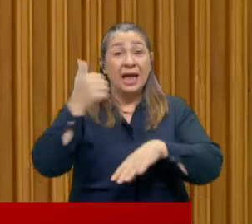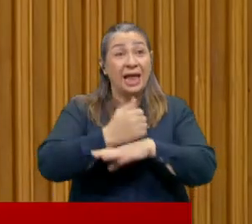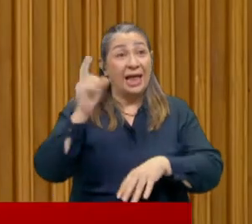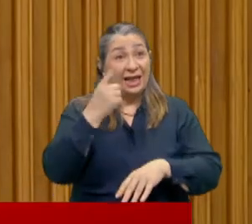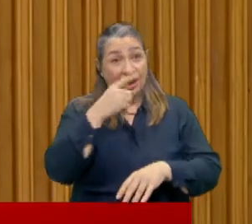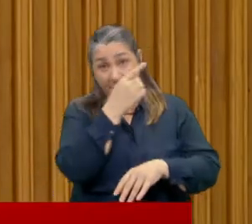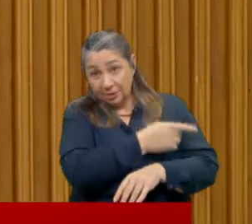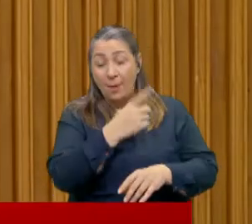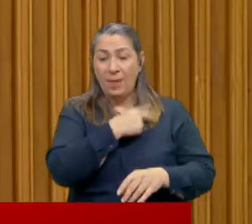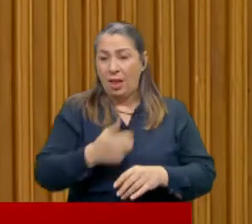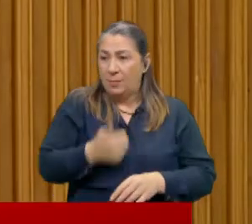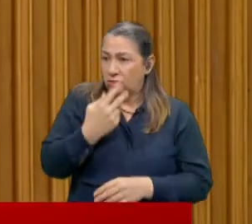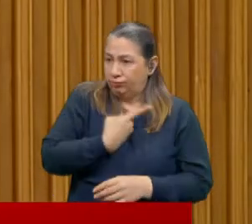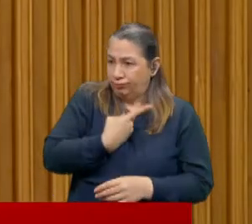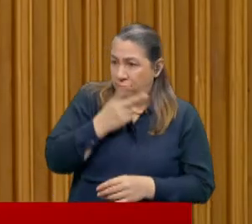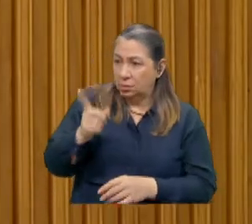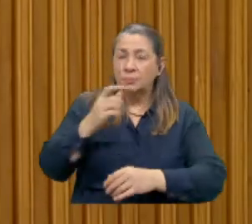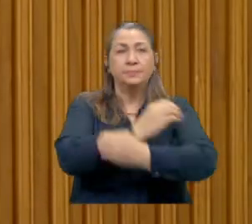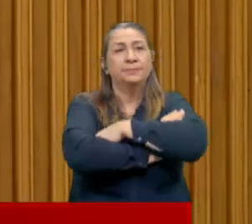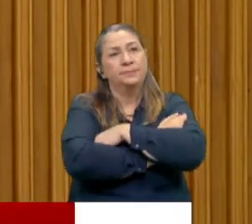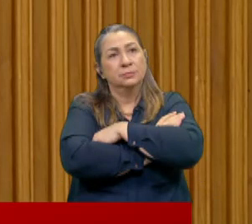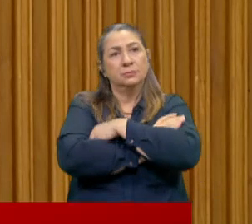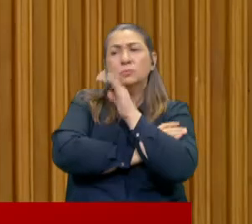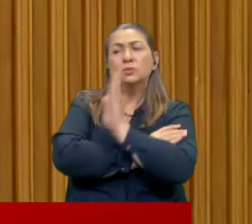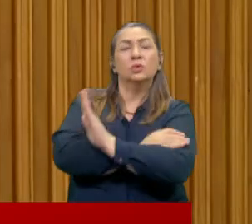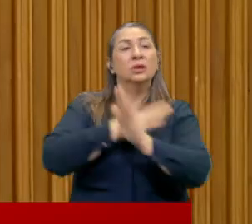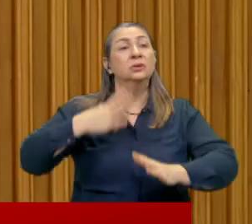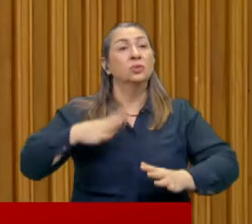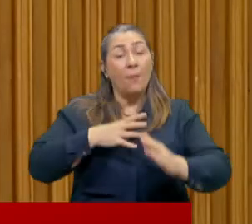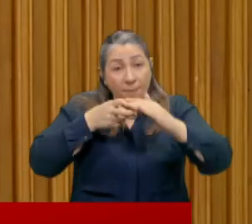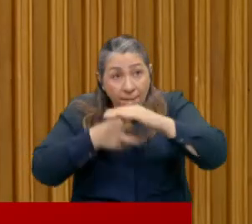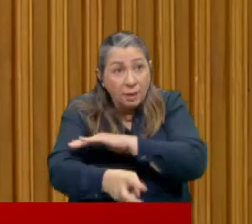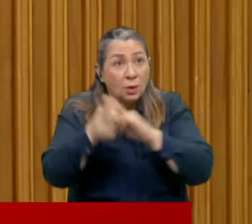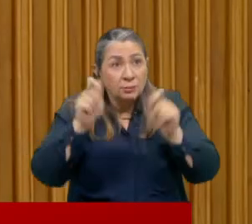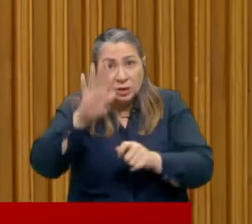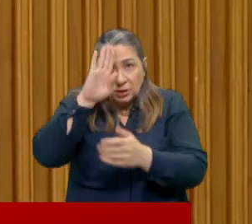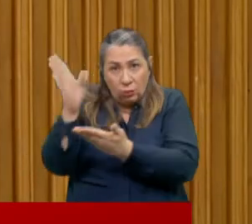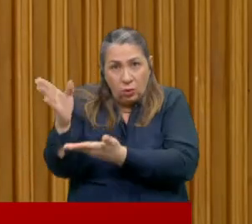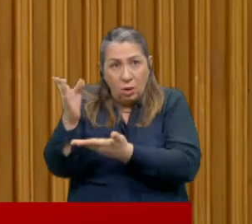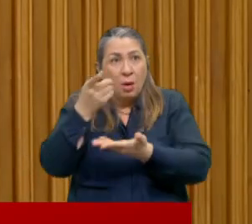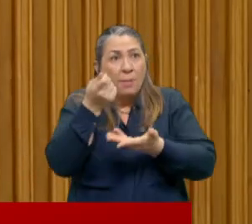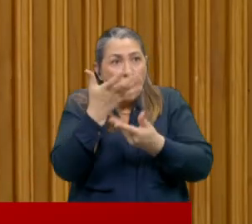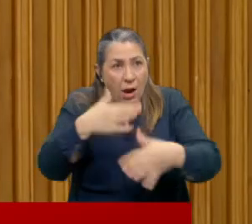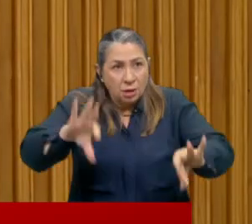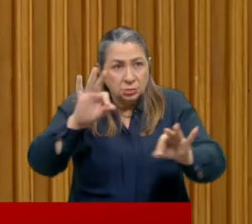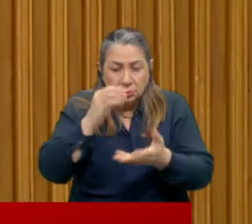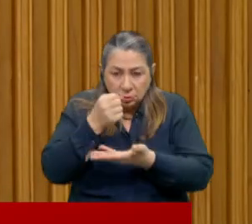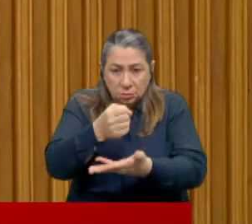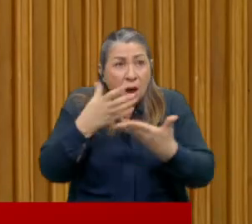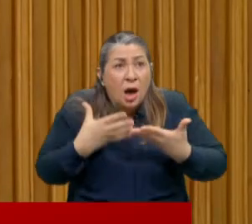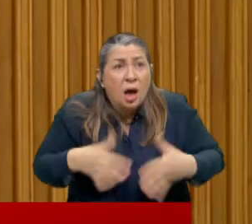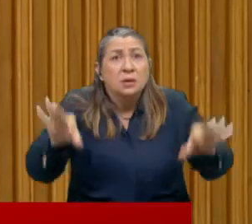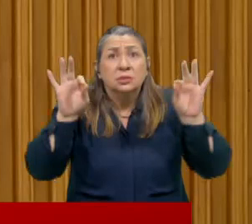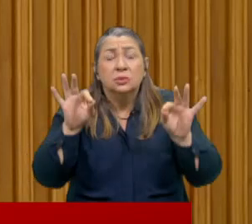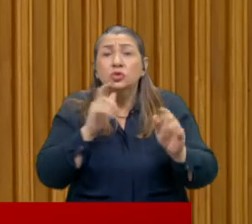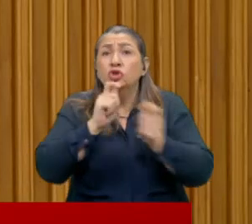sahipleri belediye başkanlarımızın elini kolunu bağlamak istiyor. Metro hattı yapacak İstanbul. Finansman altyapısını da oluşturmuş.